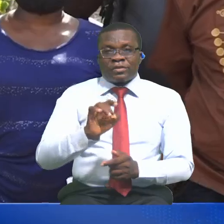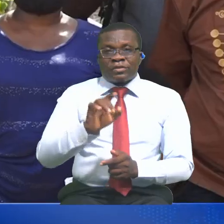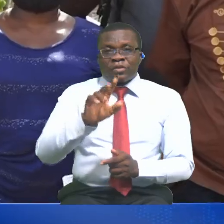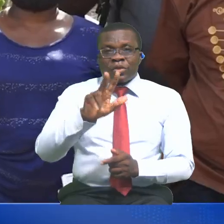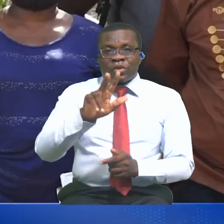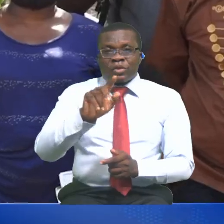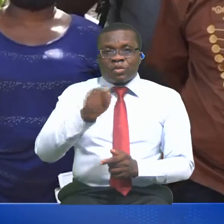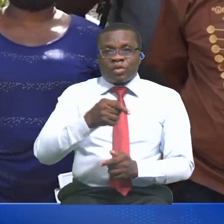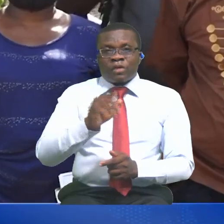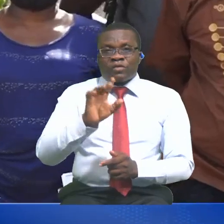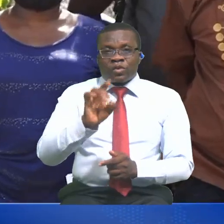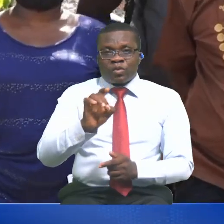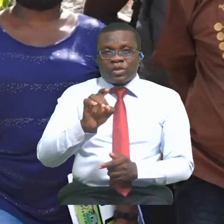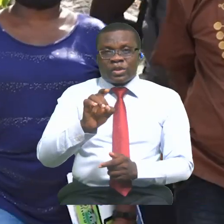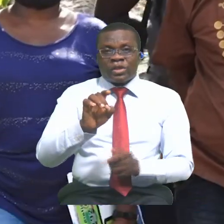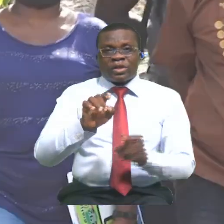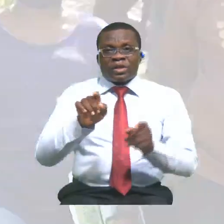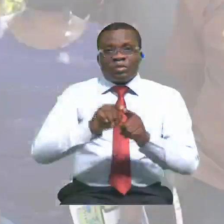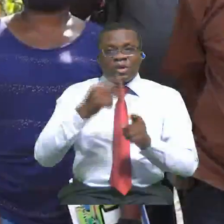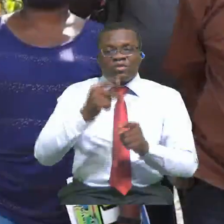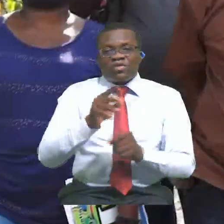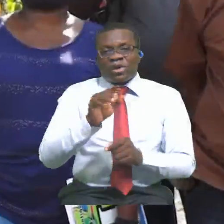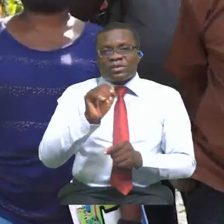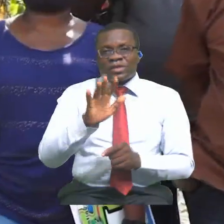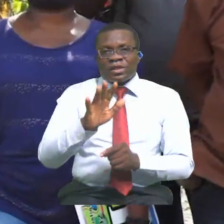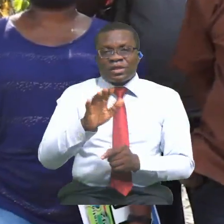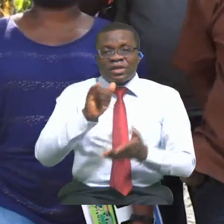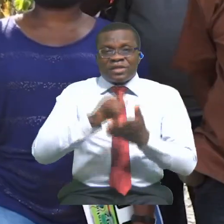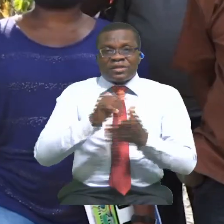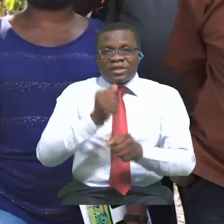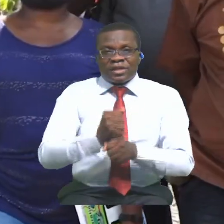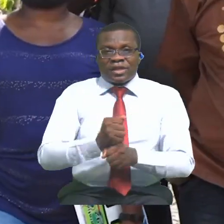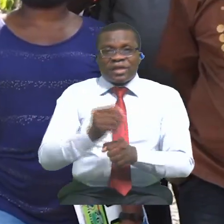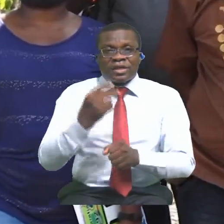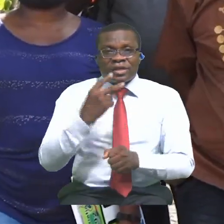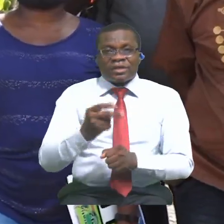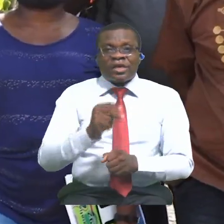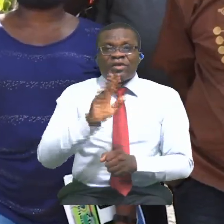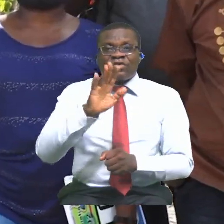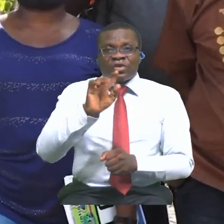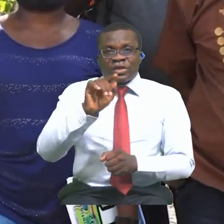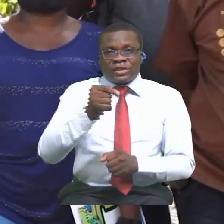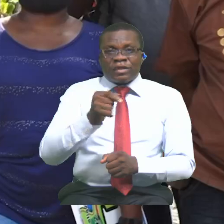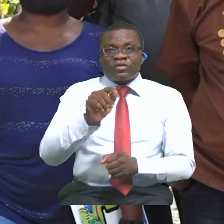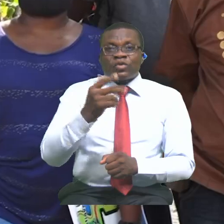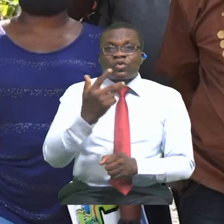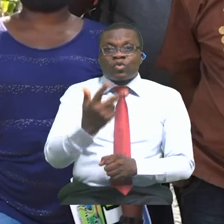3,8, même voire 5. Cette année, j'ai trouvé 5,3.